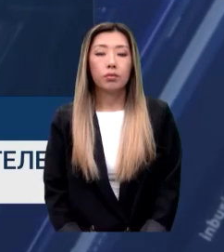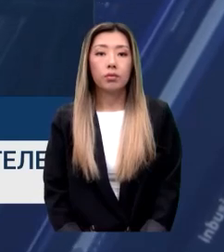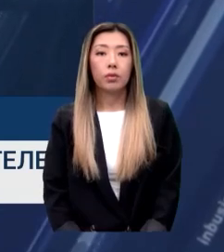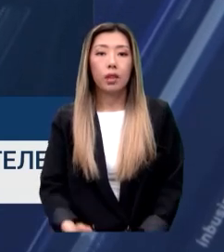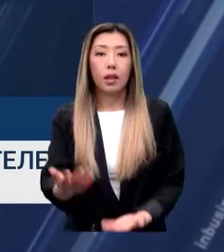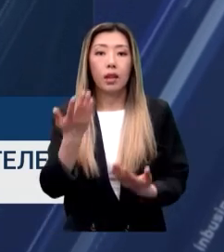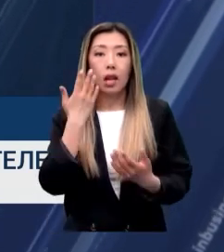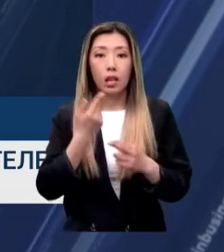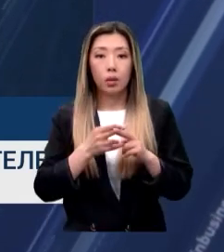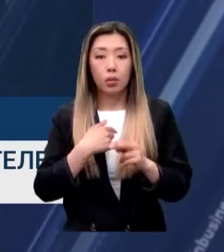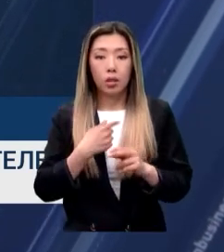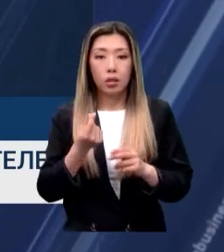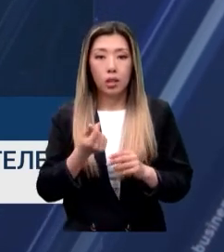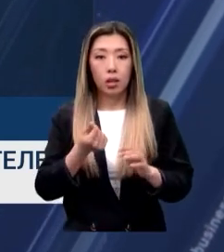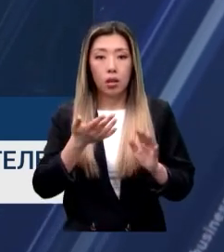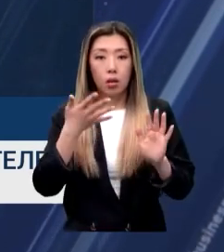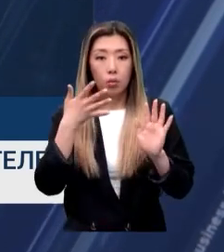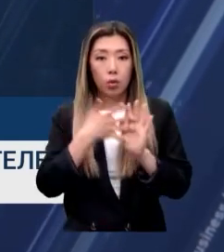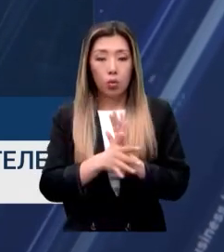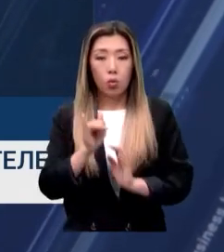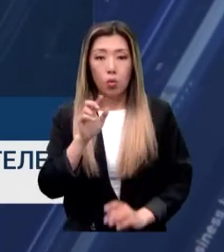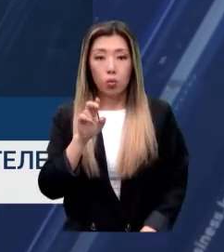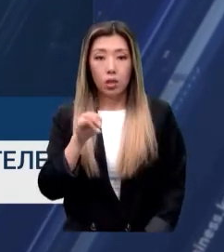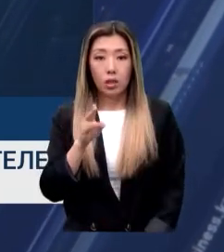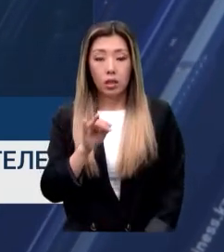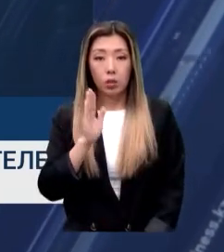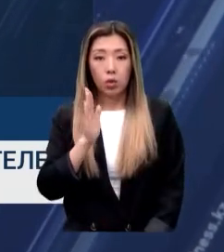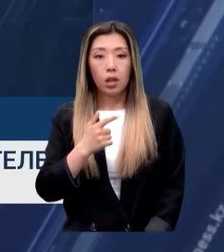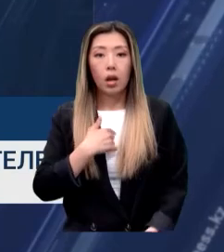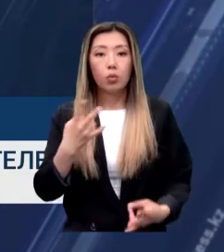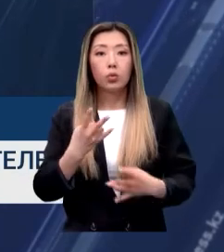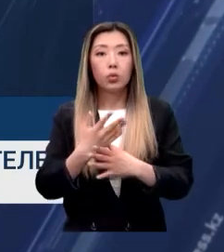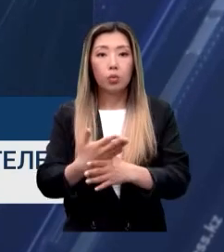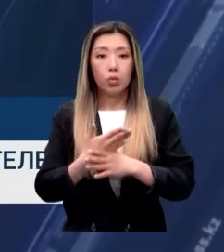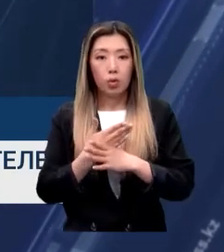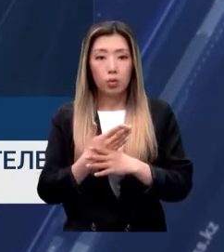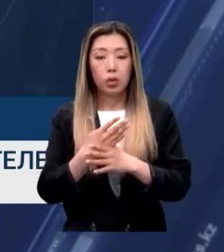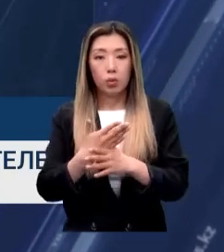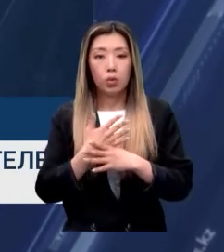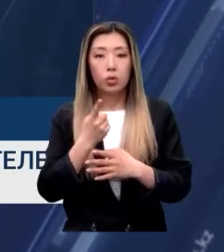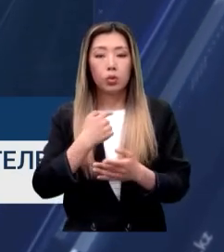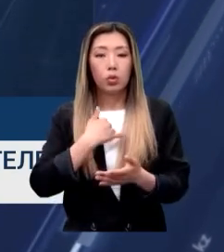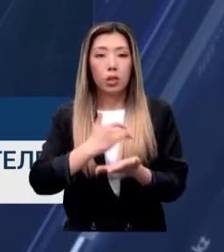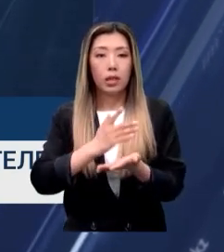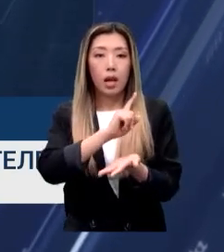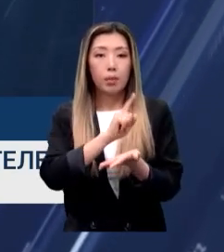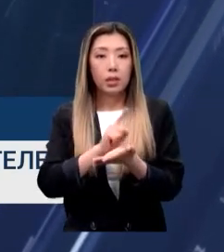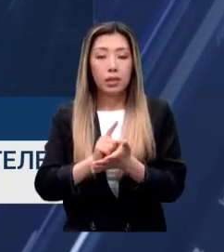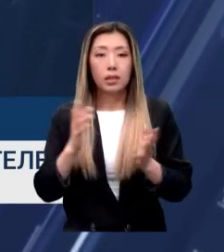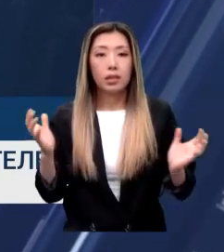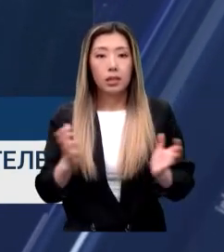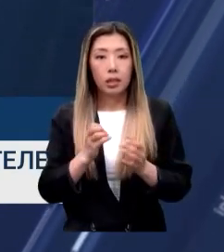период, когда мы уйдем в убытки сплошные, мы уже уходим в убытки. Это нам поможет, потому что у нас у всех есть обязательства